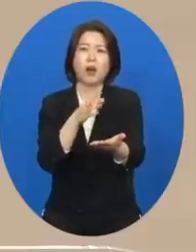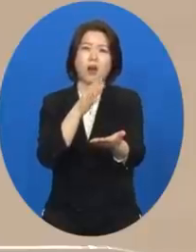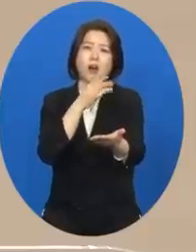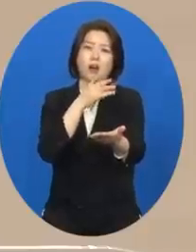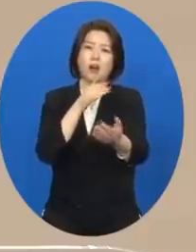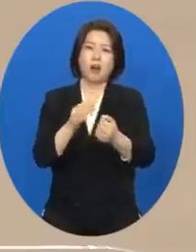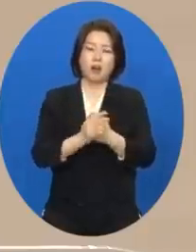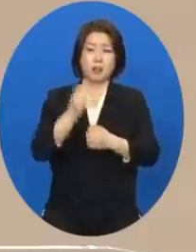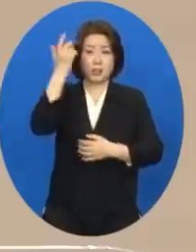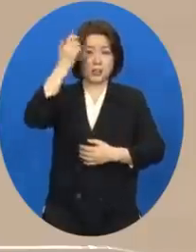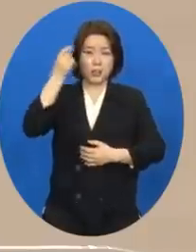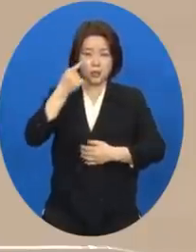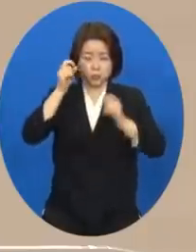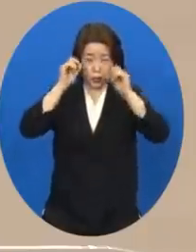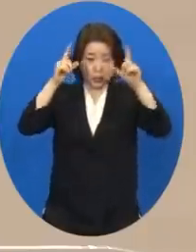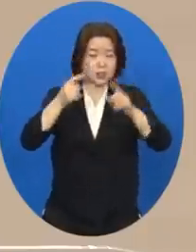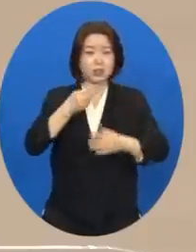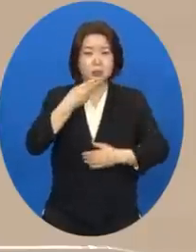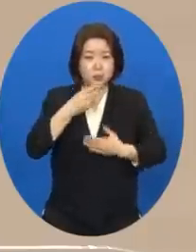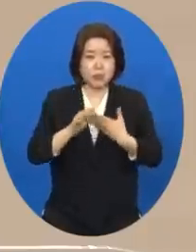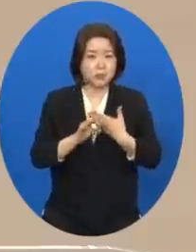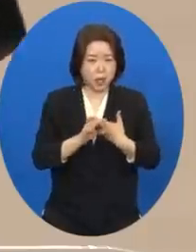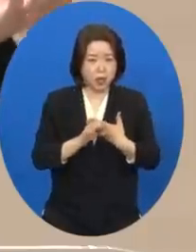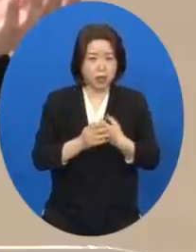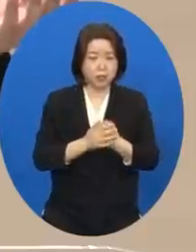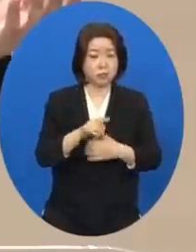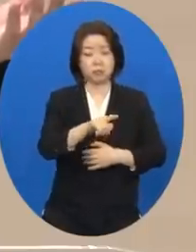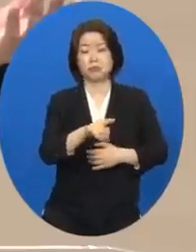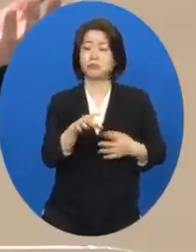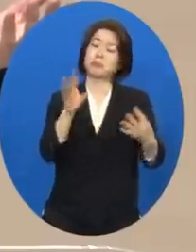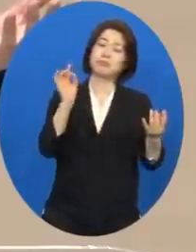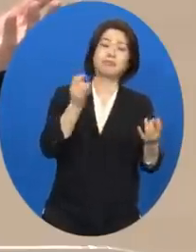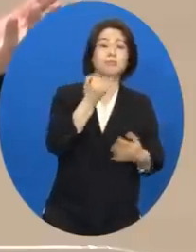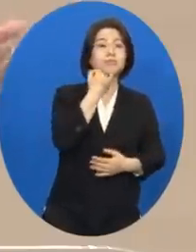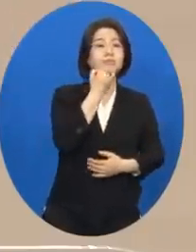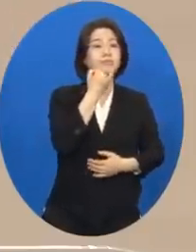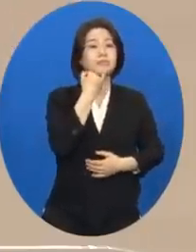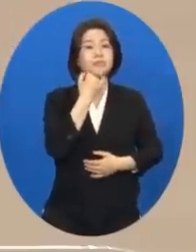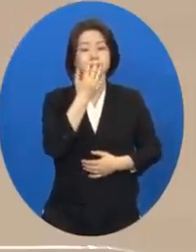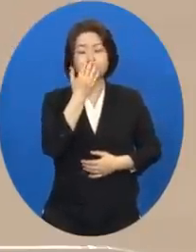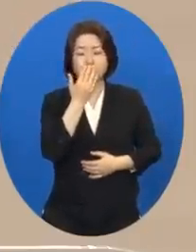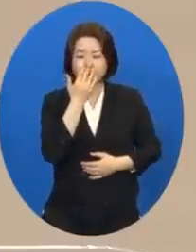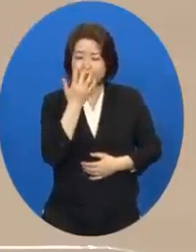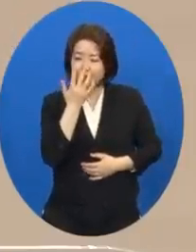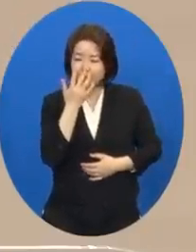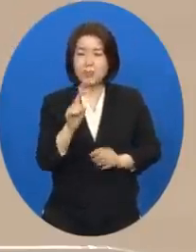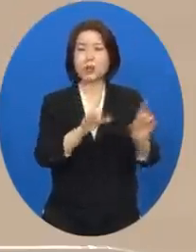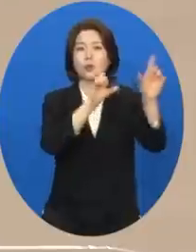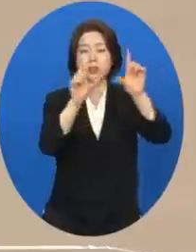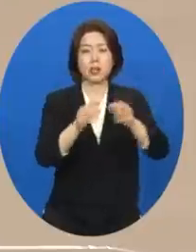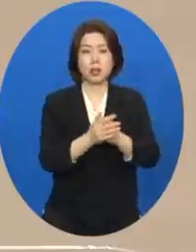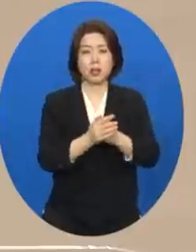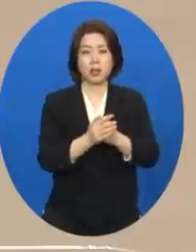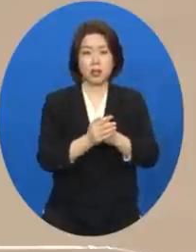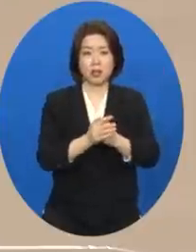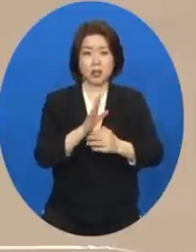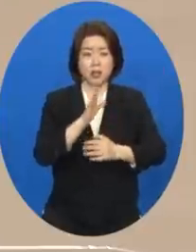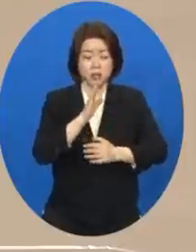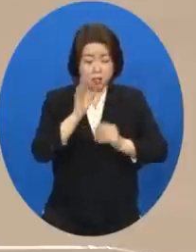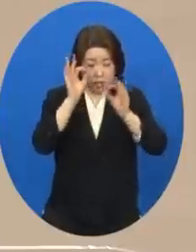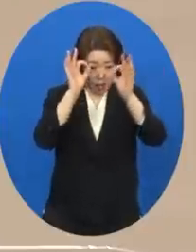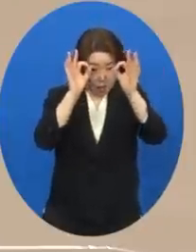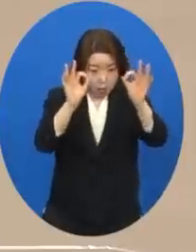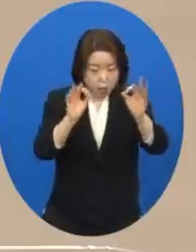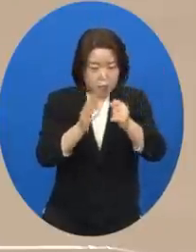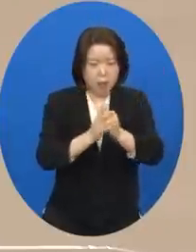영적인 눈이 또 이 지 않으니까 아무렇지도 않게 살아가는 거죠 실제로는 조금 찍으니 링 거에요